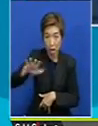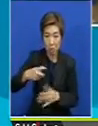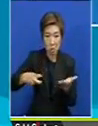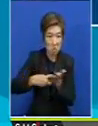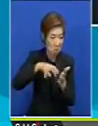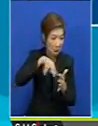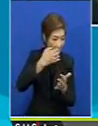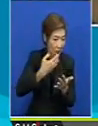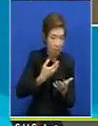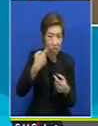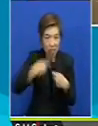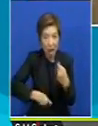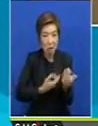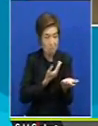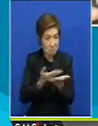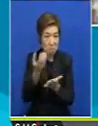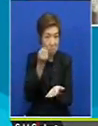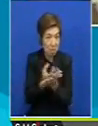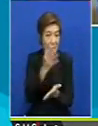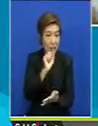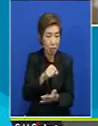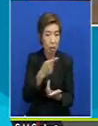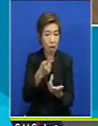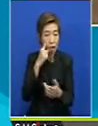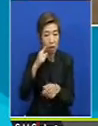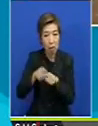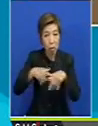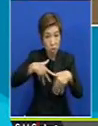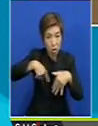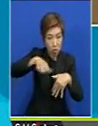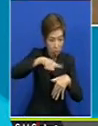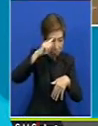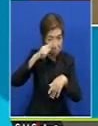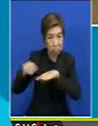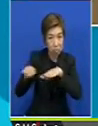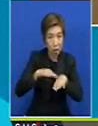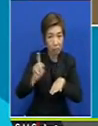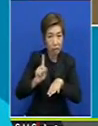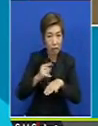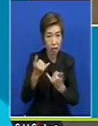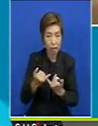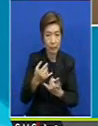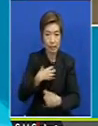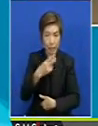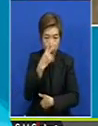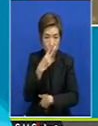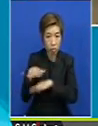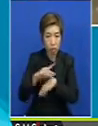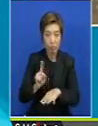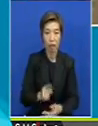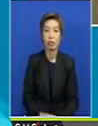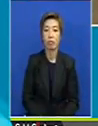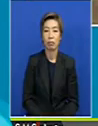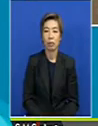ด้วยความพร้อมของเหล่าบรรดาแฟนบอลนี่ต้องบอกว่ามีความพร้อมมากน้อยแค่ไหนครับคุณกิติครับ